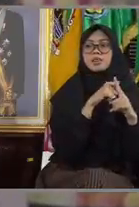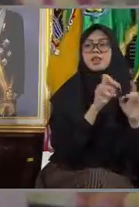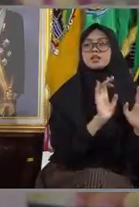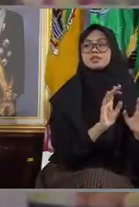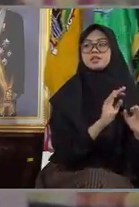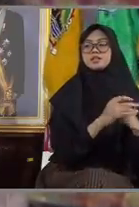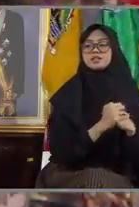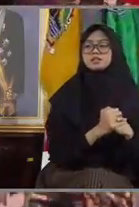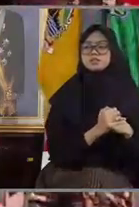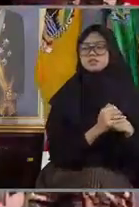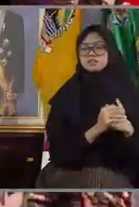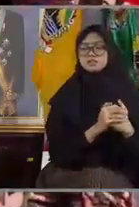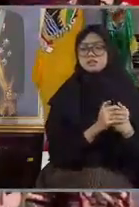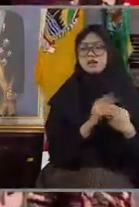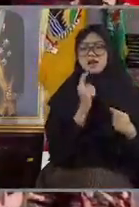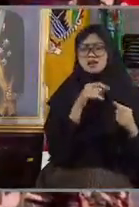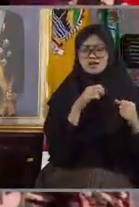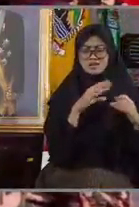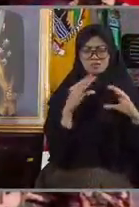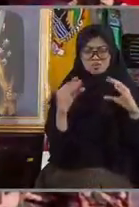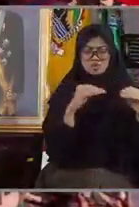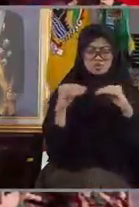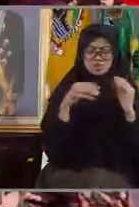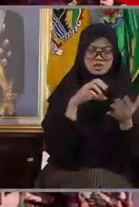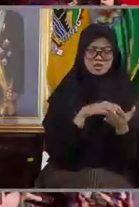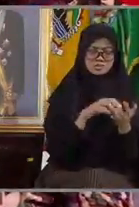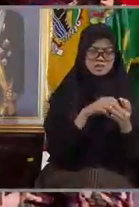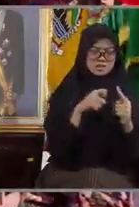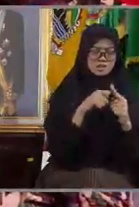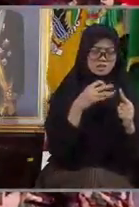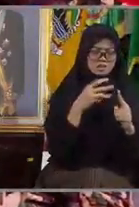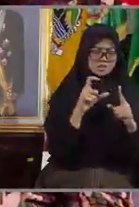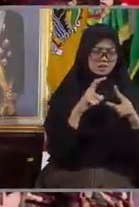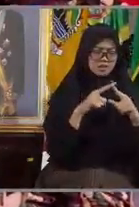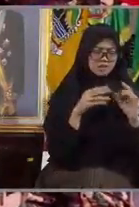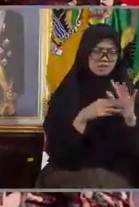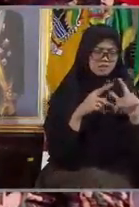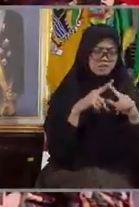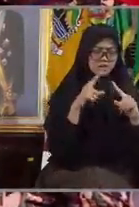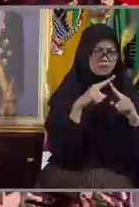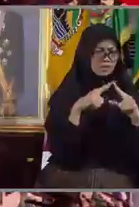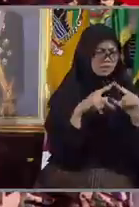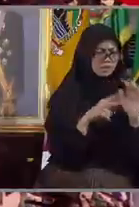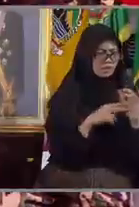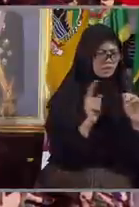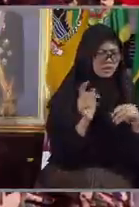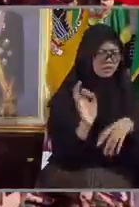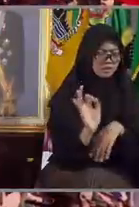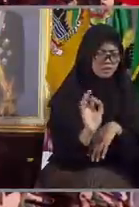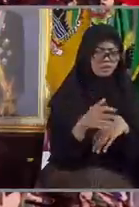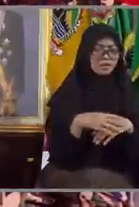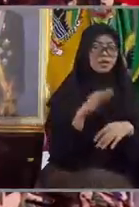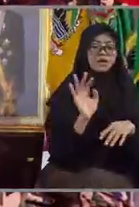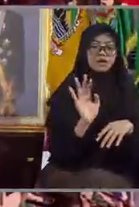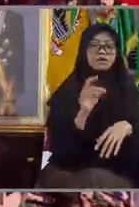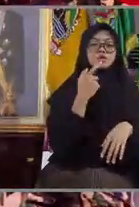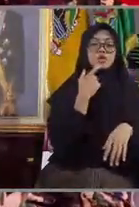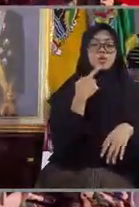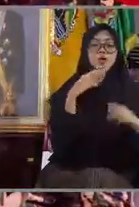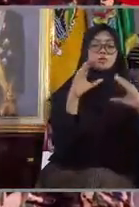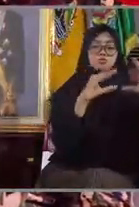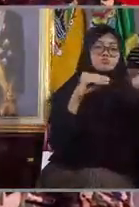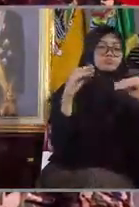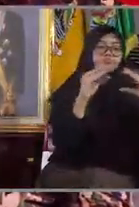di ada musrenbang di tingkat kecamatan enggak sih? Nah, Bu, coba nanti di musrenbang tingkat kecamatan panjenengan sampaikan